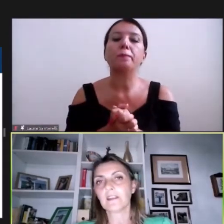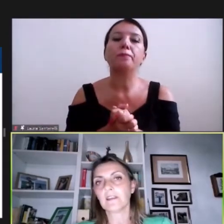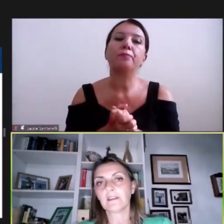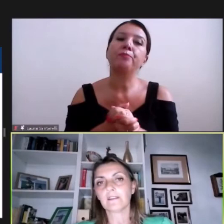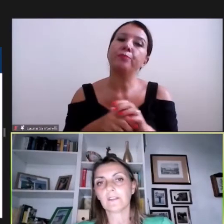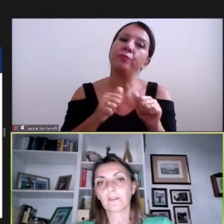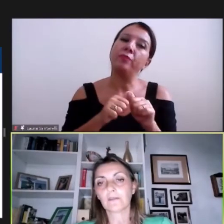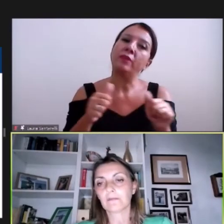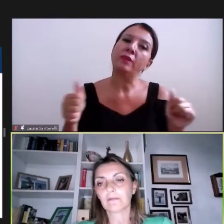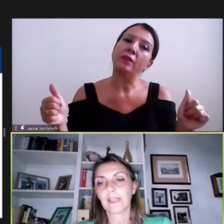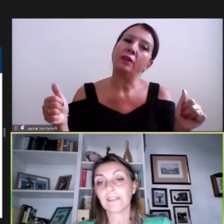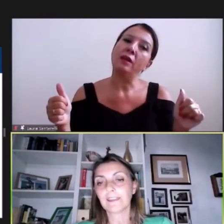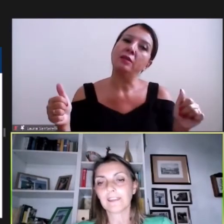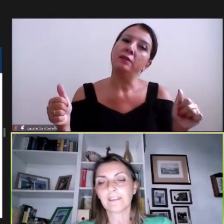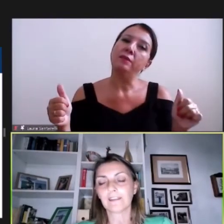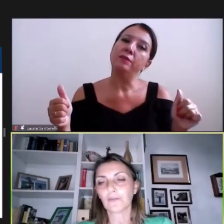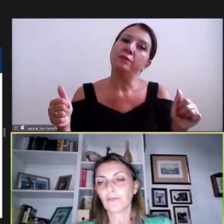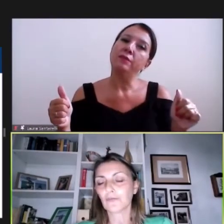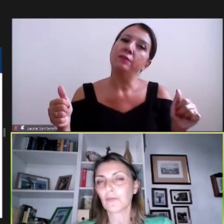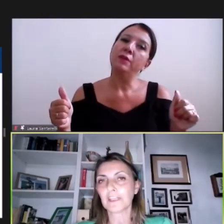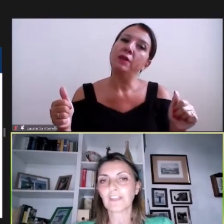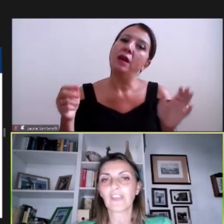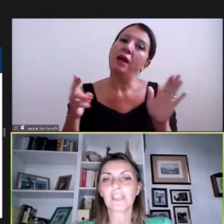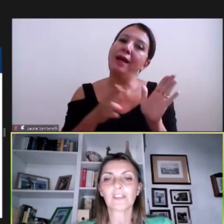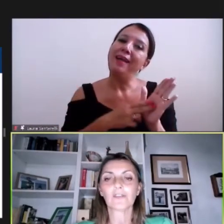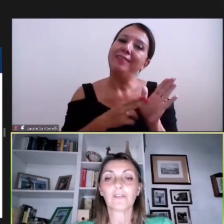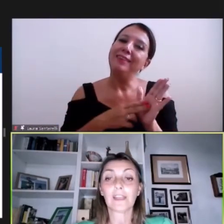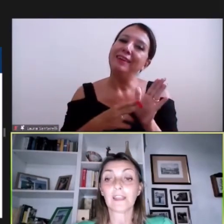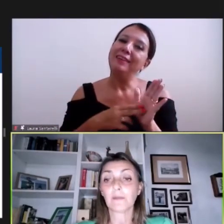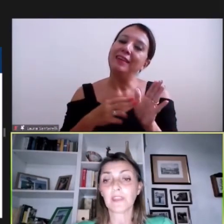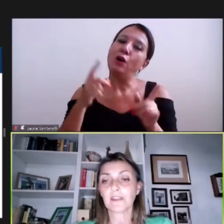differenza delle etichette del consumo